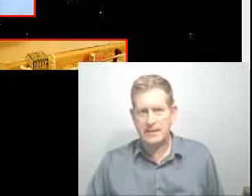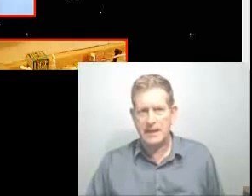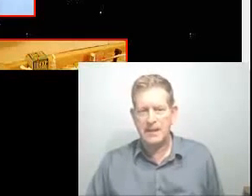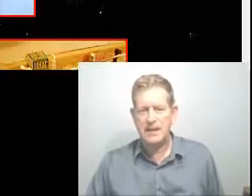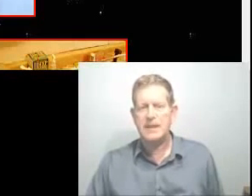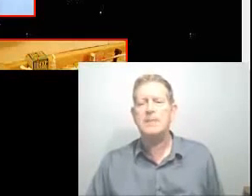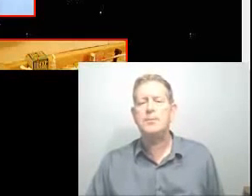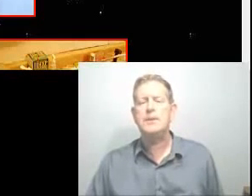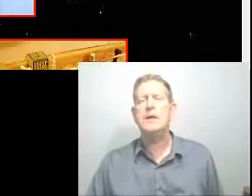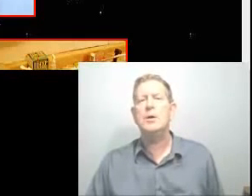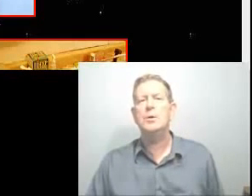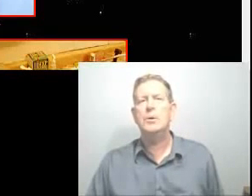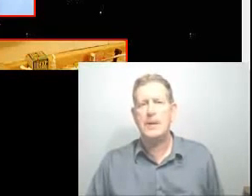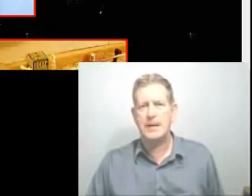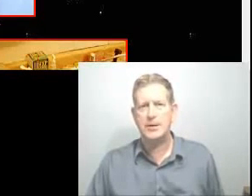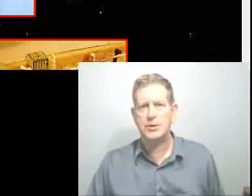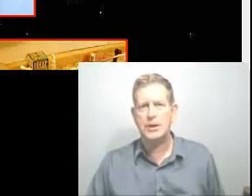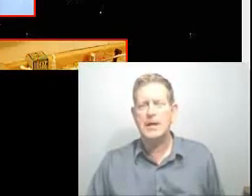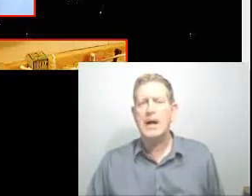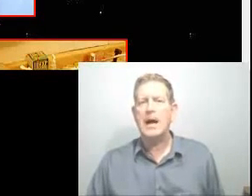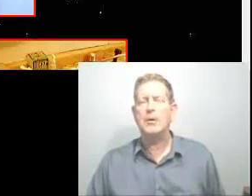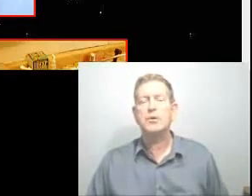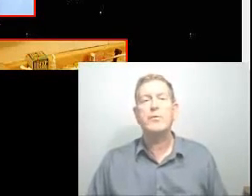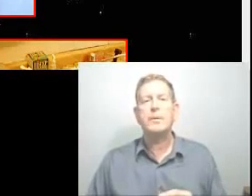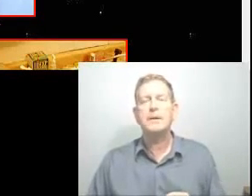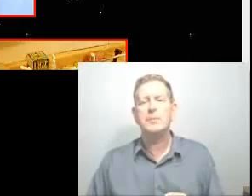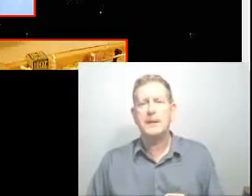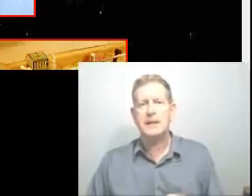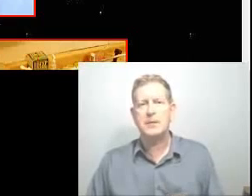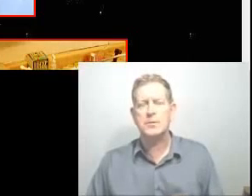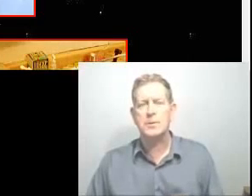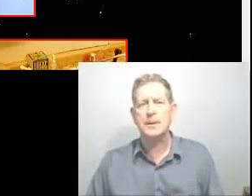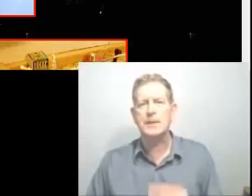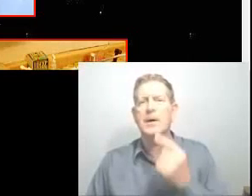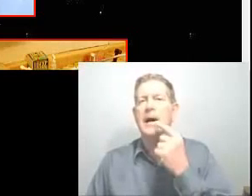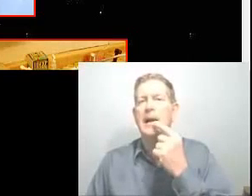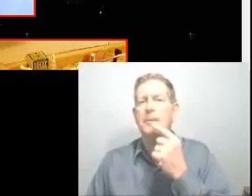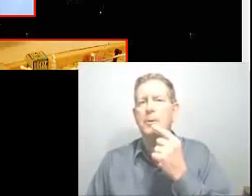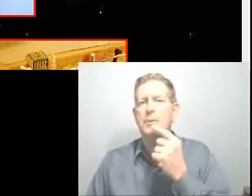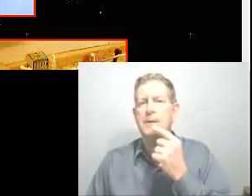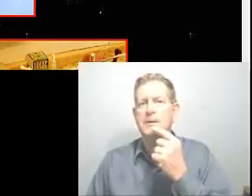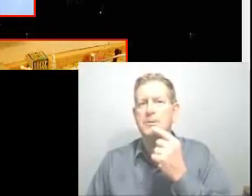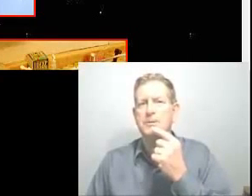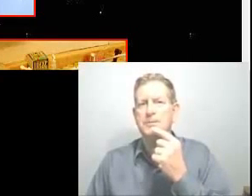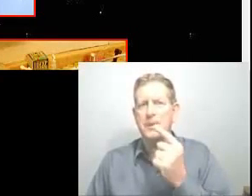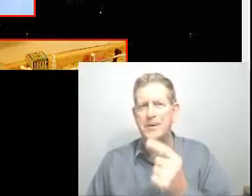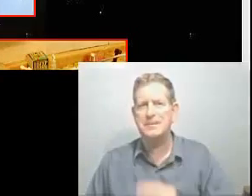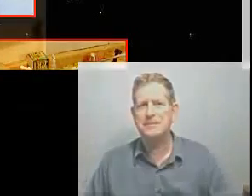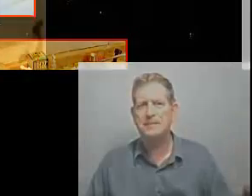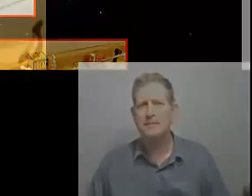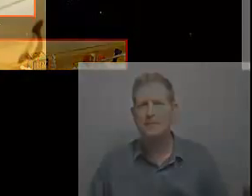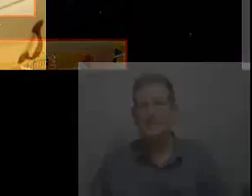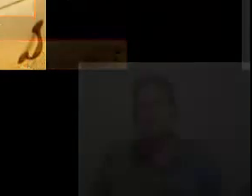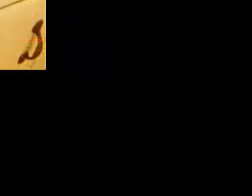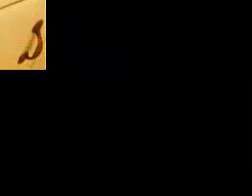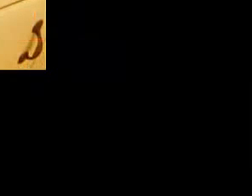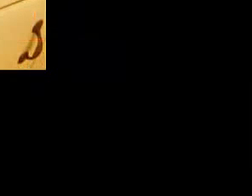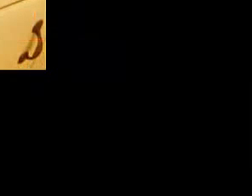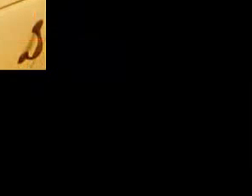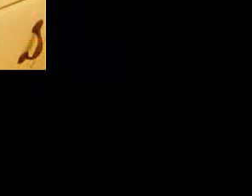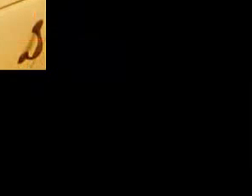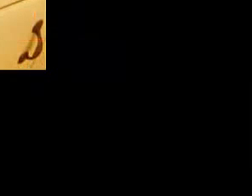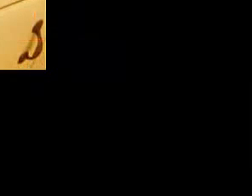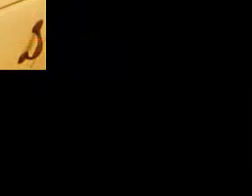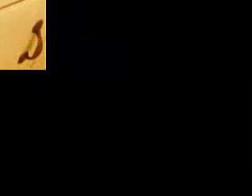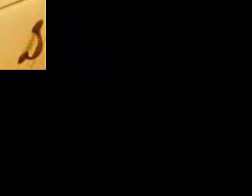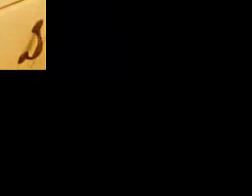la vaisselle et puis le linge. Alors, je vous prie de prêter attention maintenant à la prononciation. On y va.